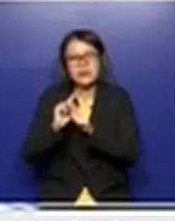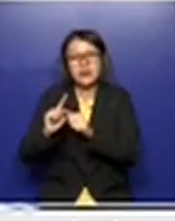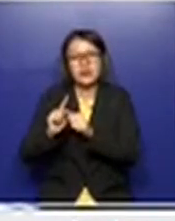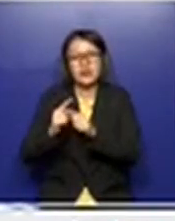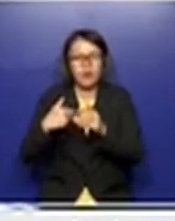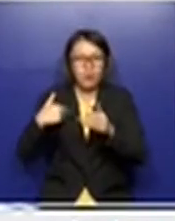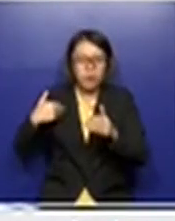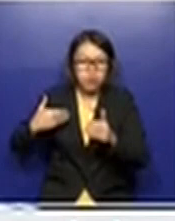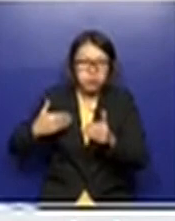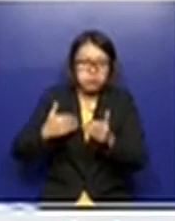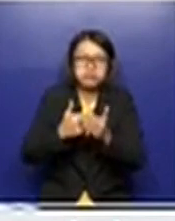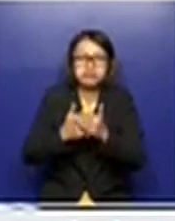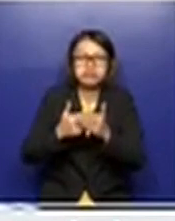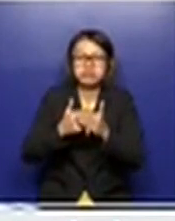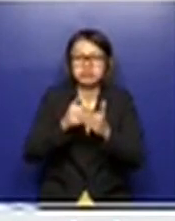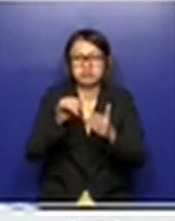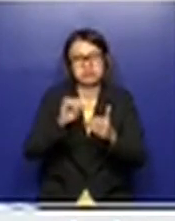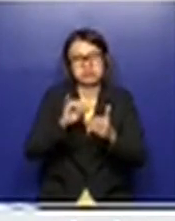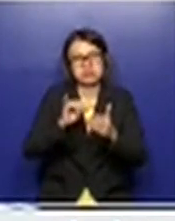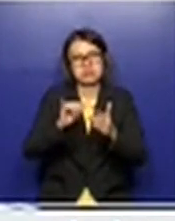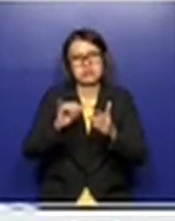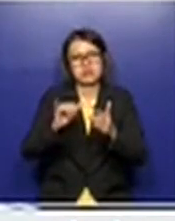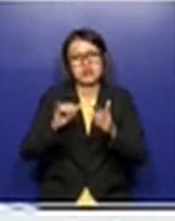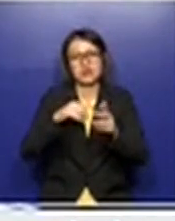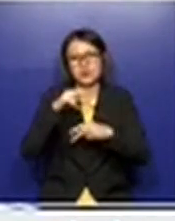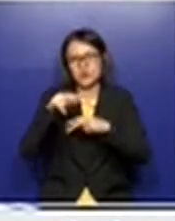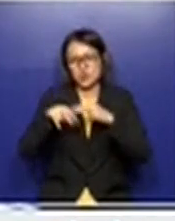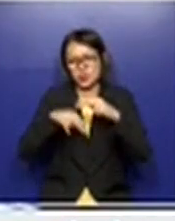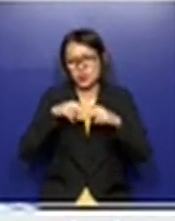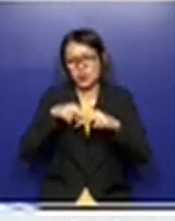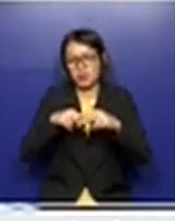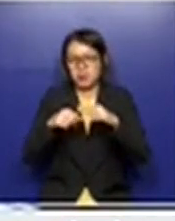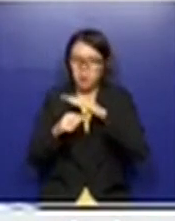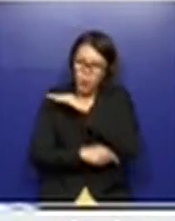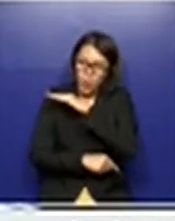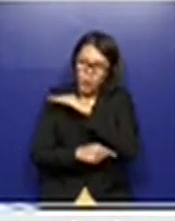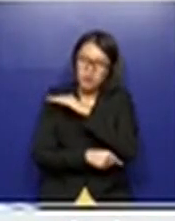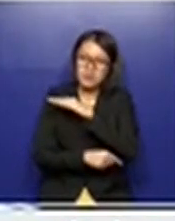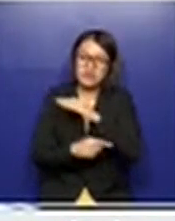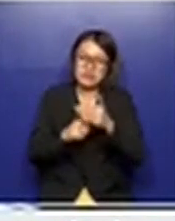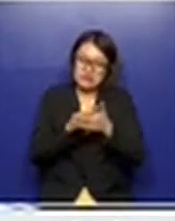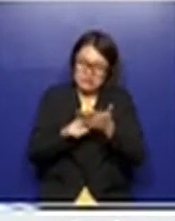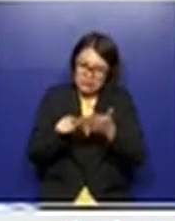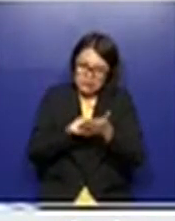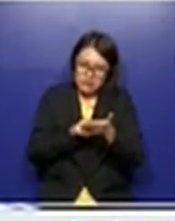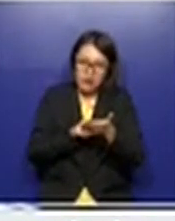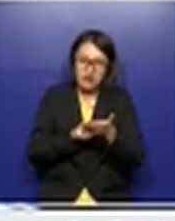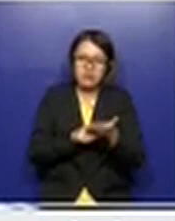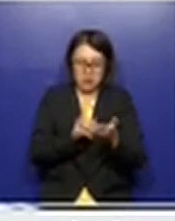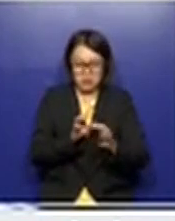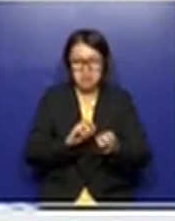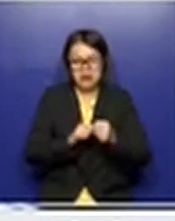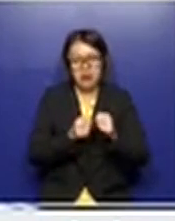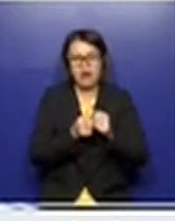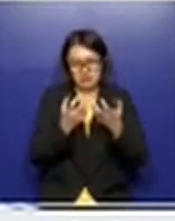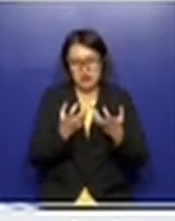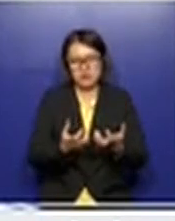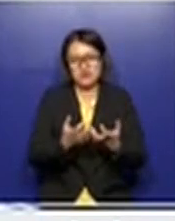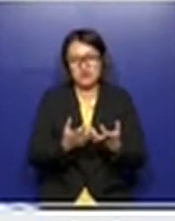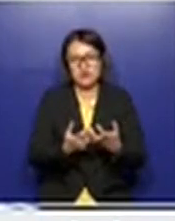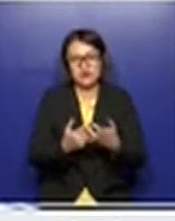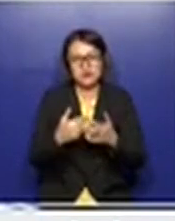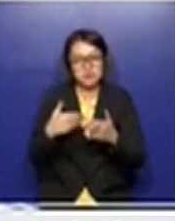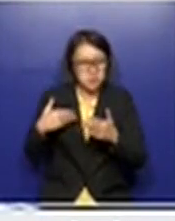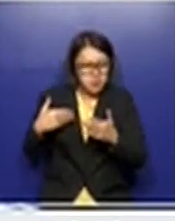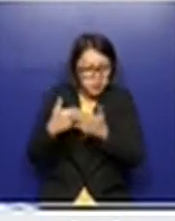ทางถึงการตรวจสอบการทุจริตการเลือกตั้งซึ่งเรื่องนี้ก็เป็นเรื่องใหญ่ของสังคมไทยผมอยากให้ท่านเดินให้สุดท